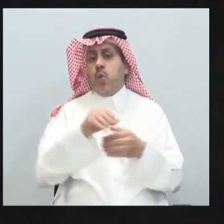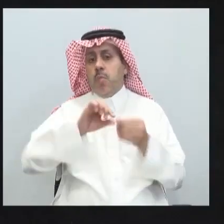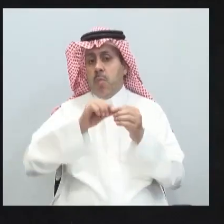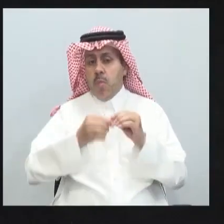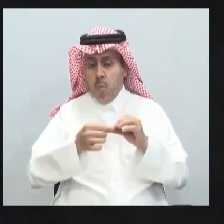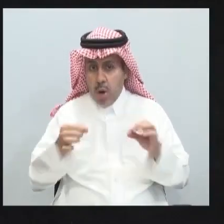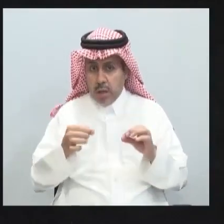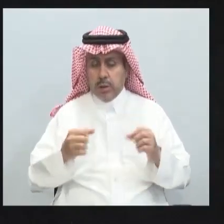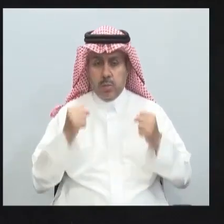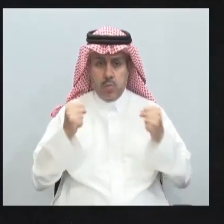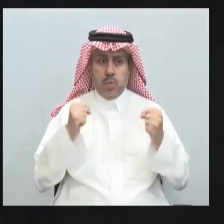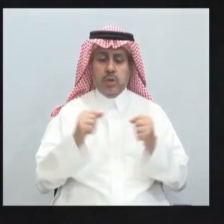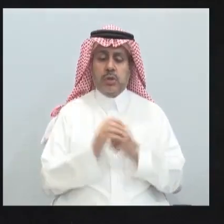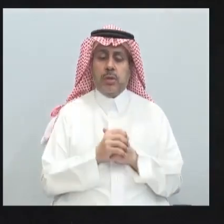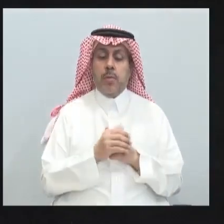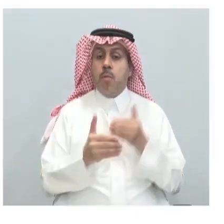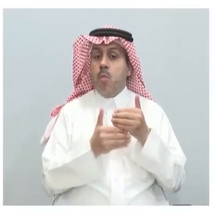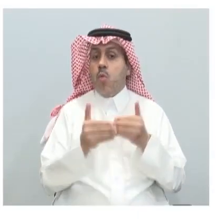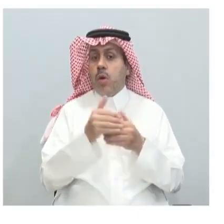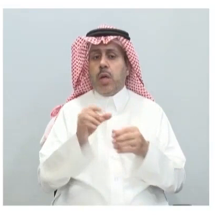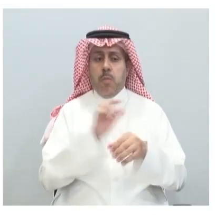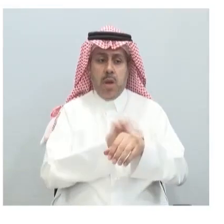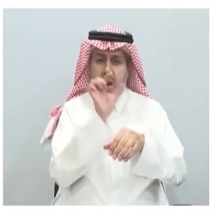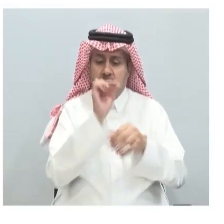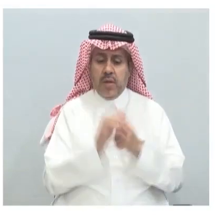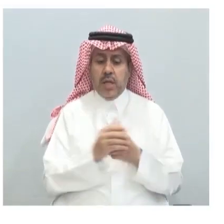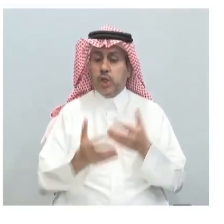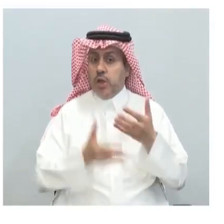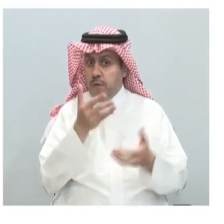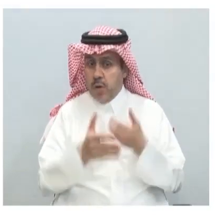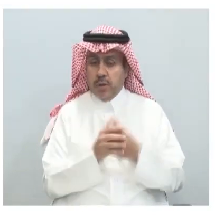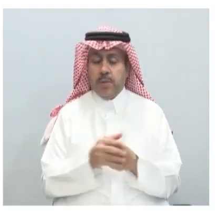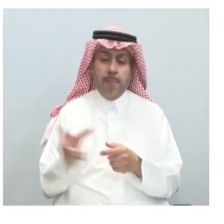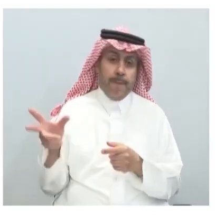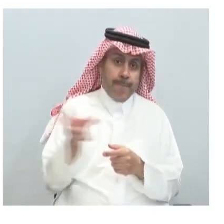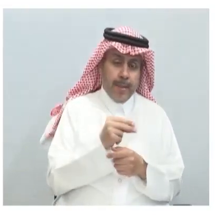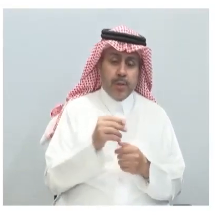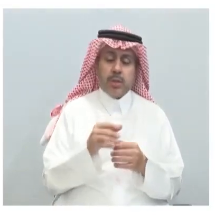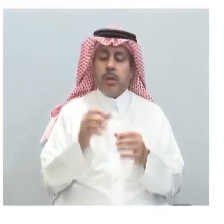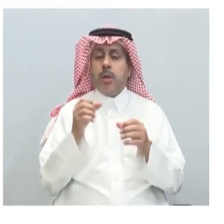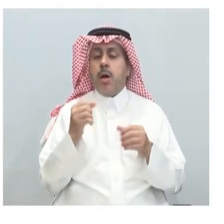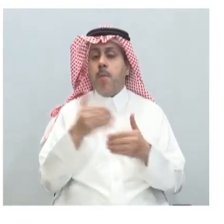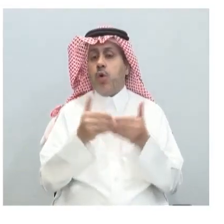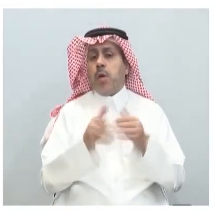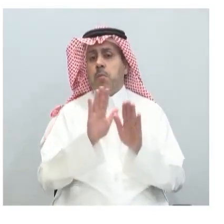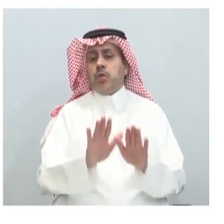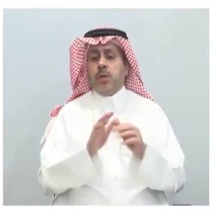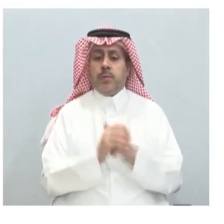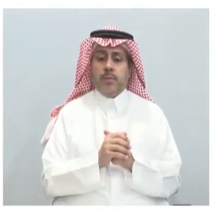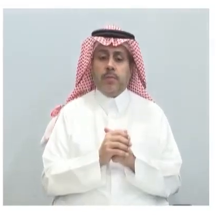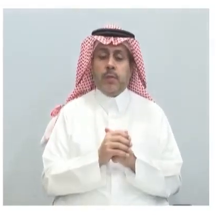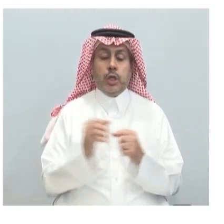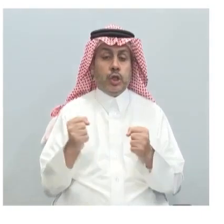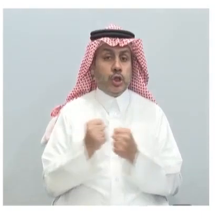المنشط قلنا انه مركب لحظي يحدث بين التفاعلات حتى يعطيني المركب المستقر بعد ذلك